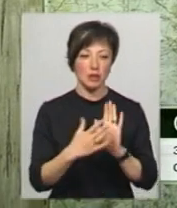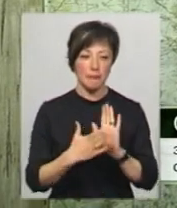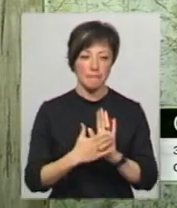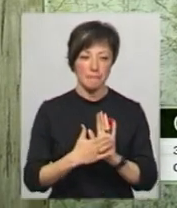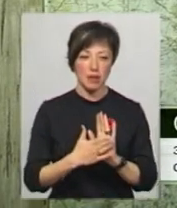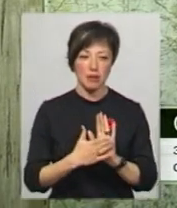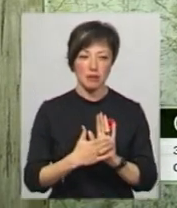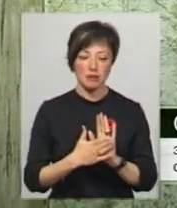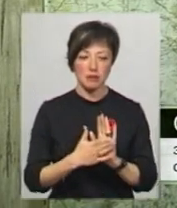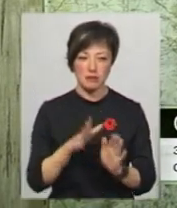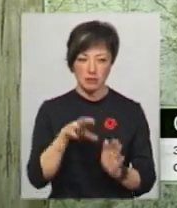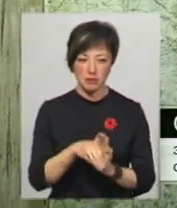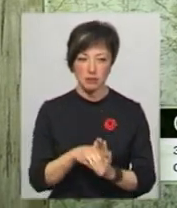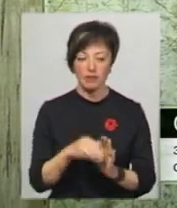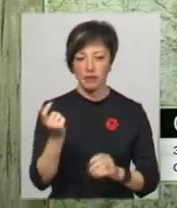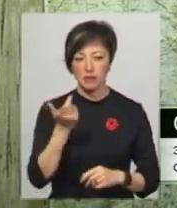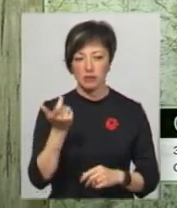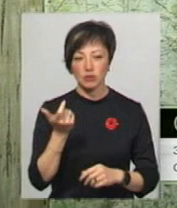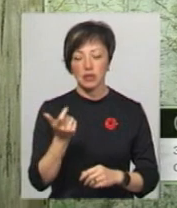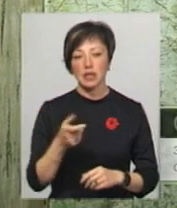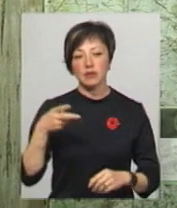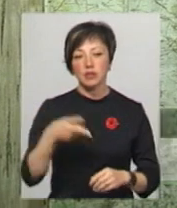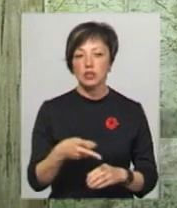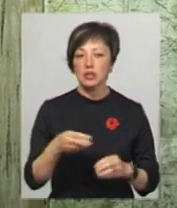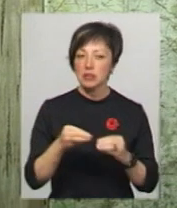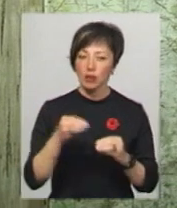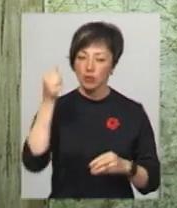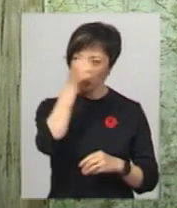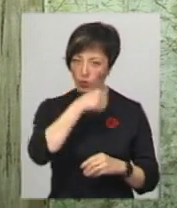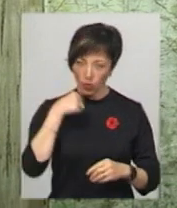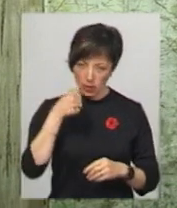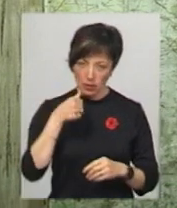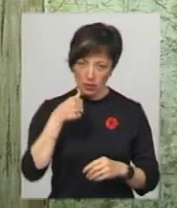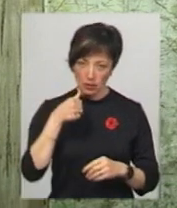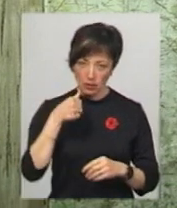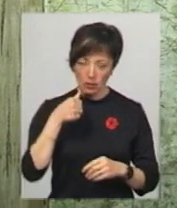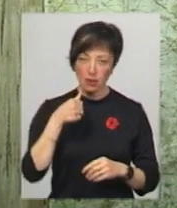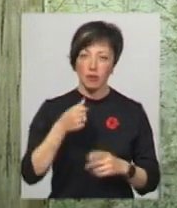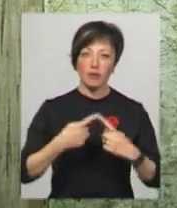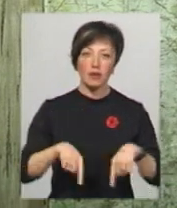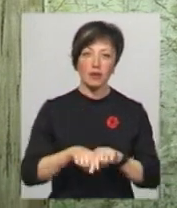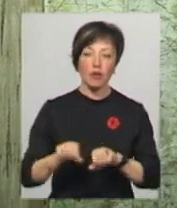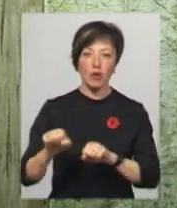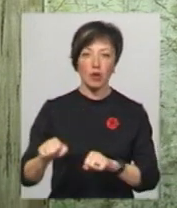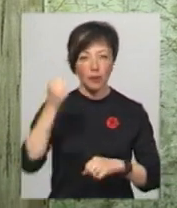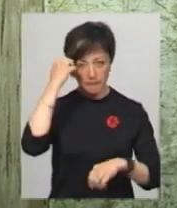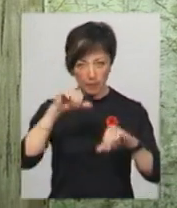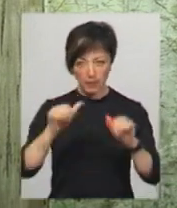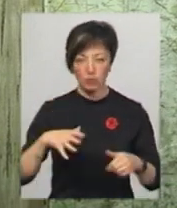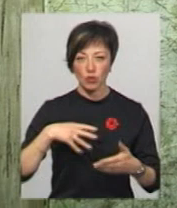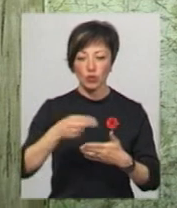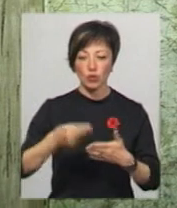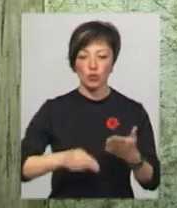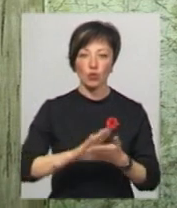балансі. Ось. Хоча в 2010 році відділом охорони пам'яток було заключено